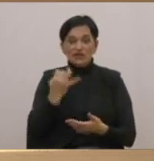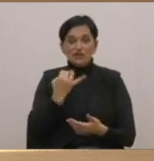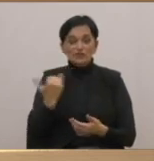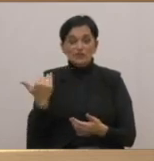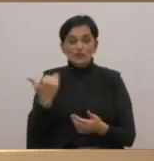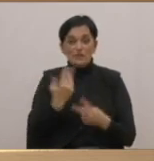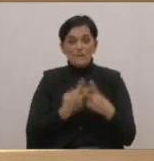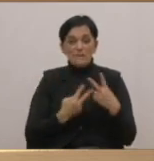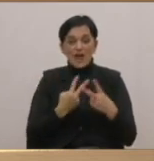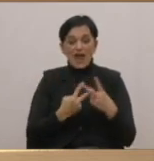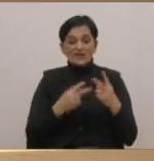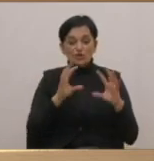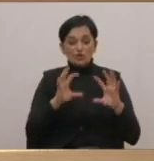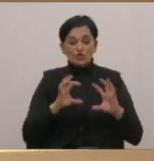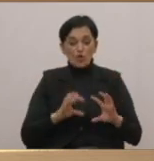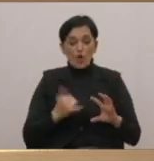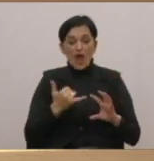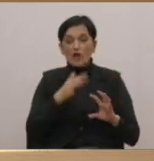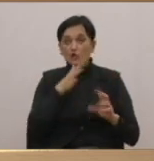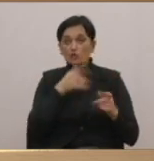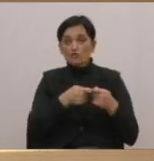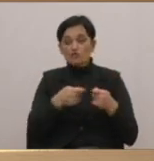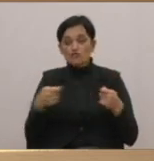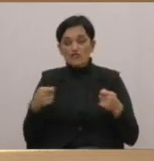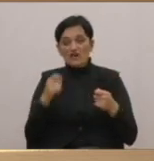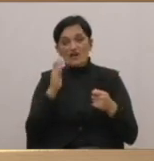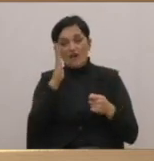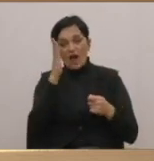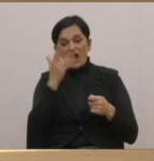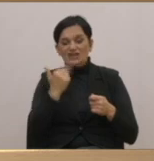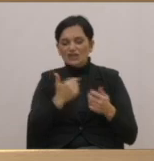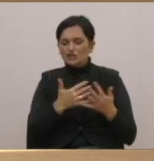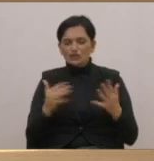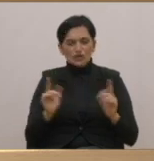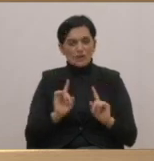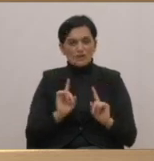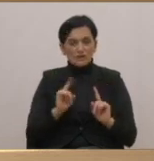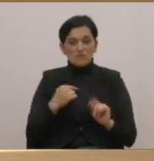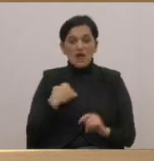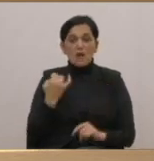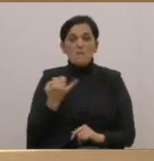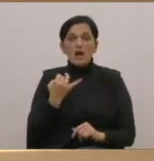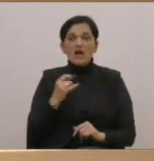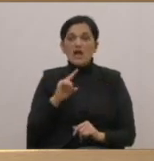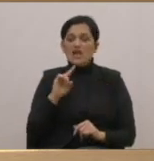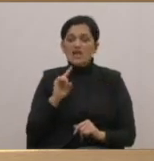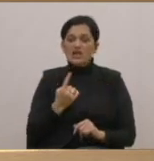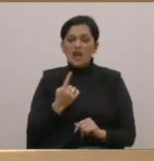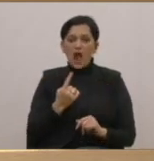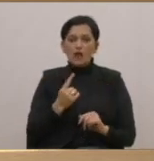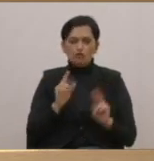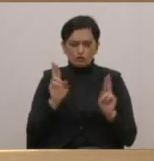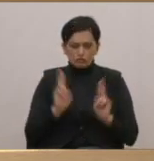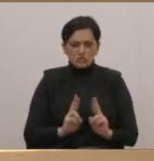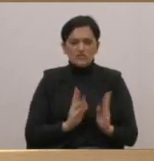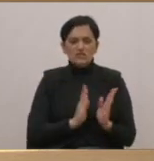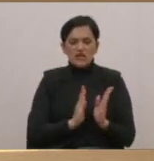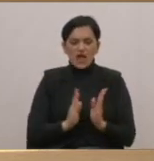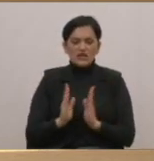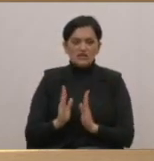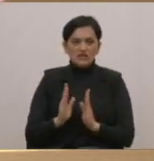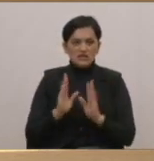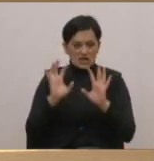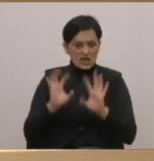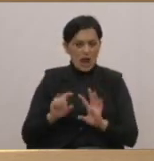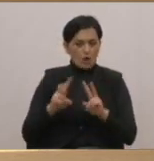პენტენციური კოდექსი, ახლა ჩვენ ამაზე დროის გაწელვას ვაპირებთ და ასე შემდეგ. მაგრამ მე უბრალოდ მაინტერესებს, აი რატო არ ვიხილავთ წესიერად კანონებს? მაგრამ